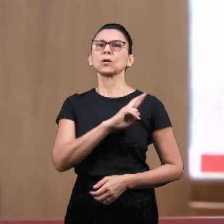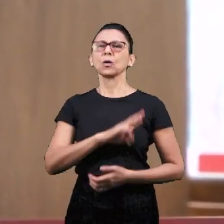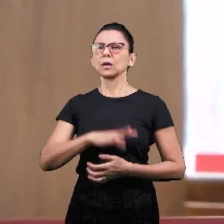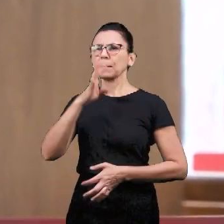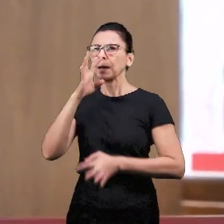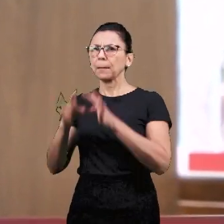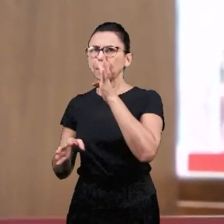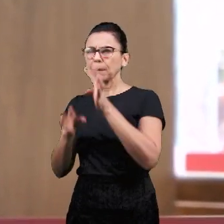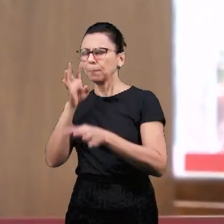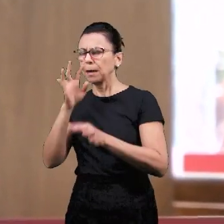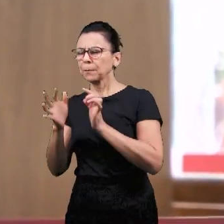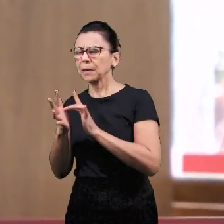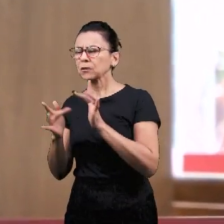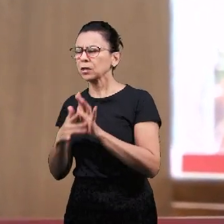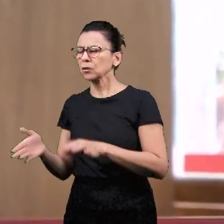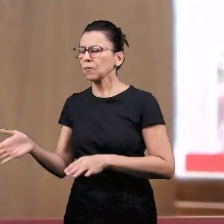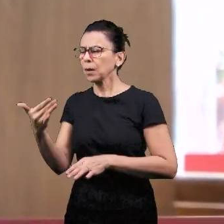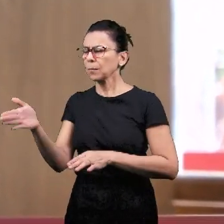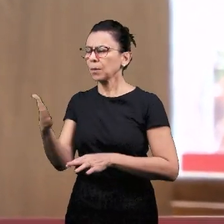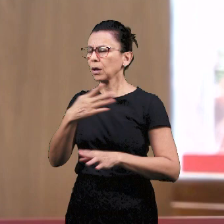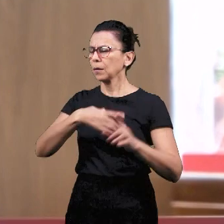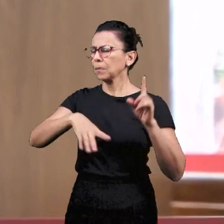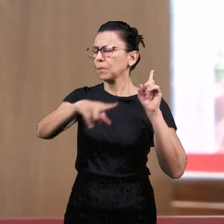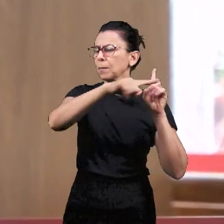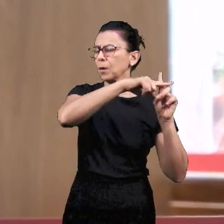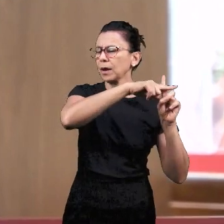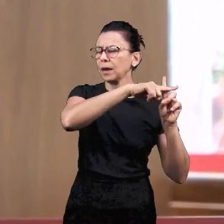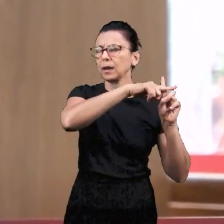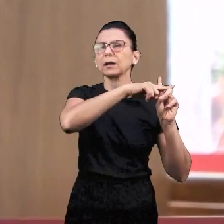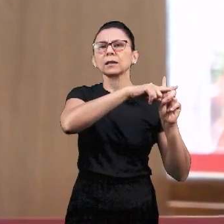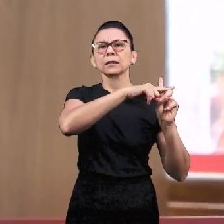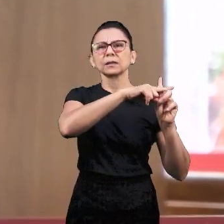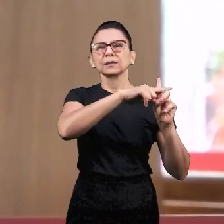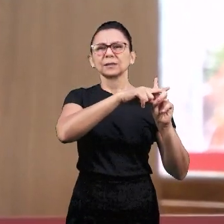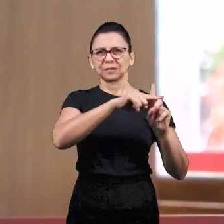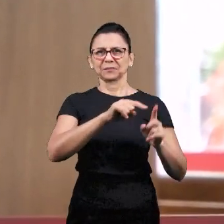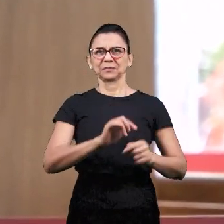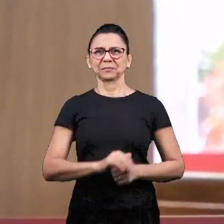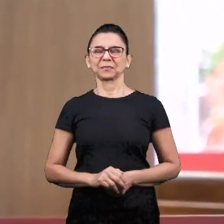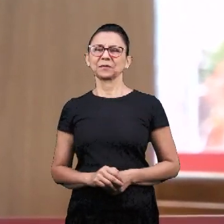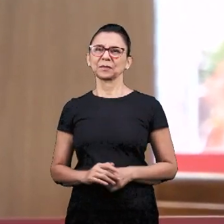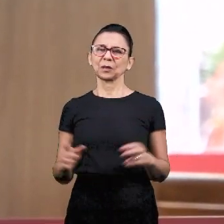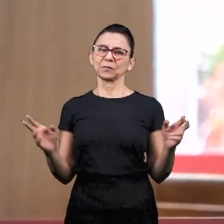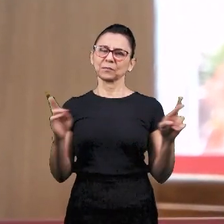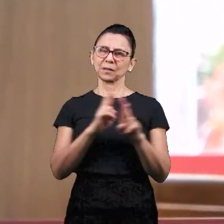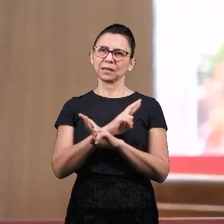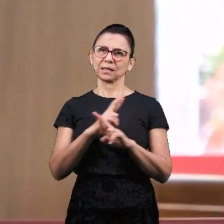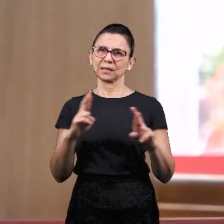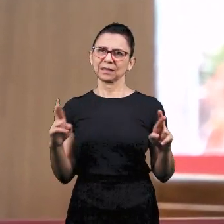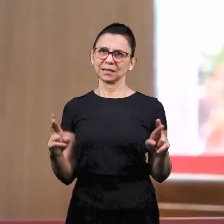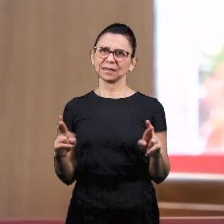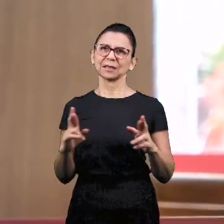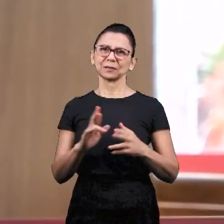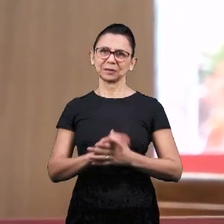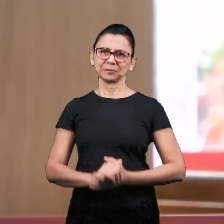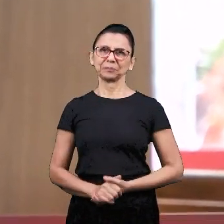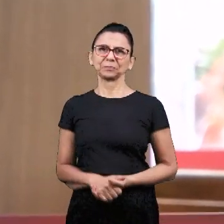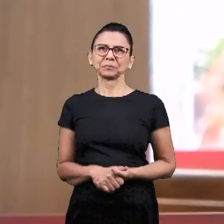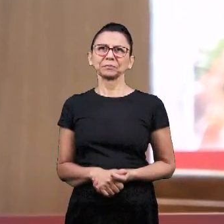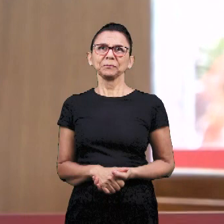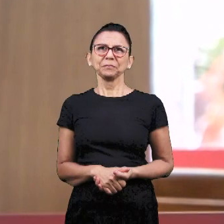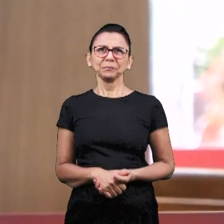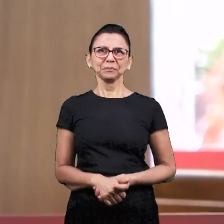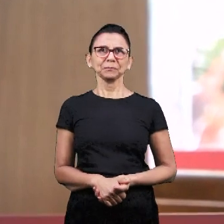crucifié. Nous retrouvons ce même rapport. Et c'est ça que je voulais partager avec vous. Le frère voulait